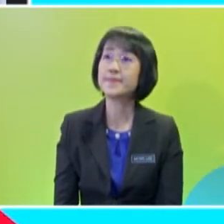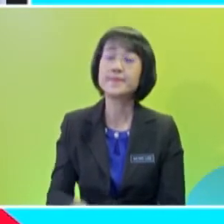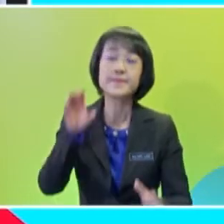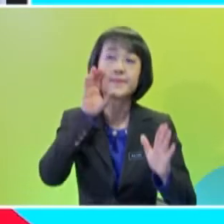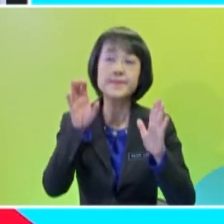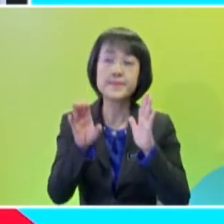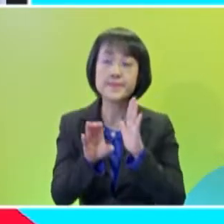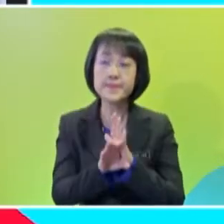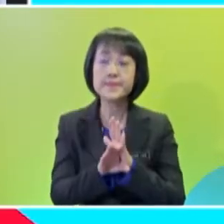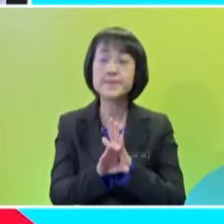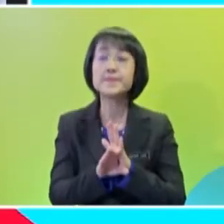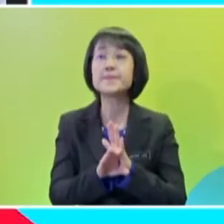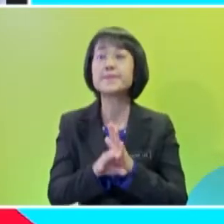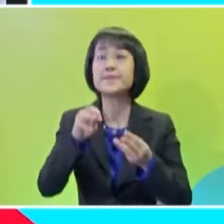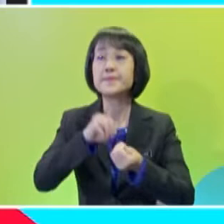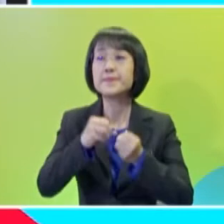oke